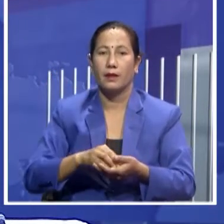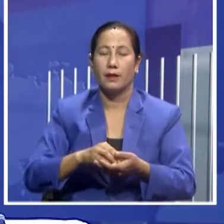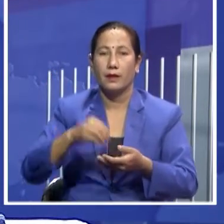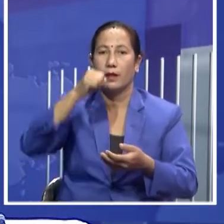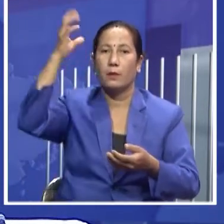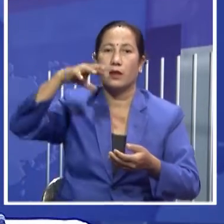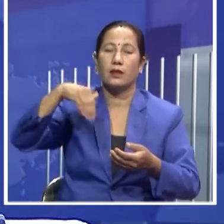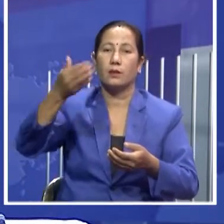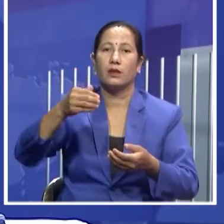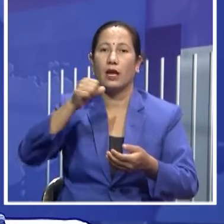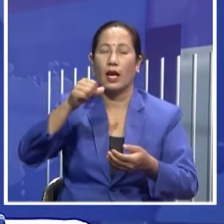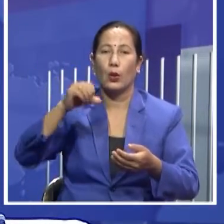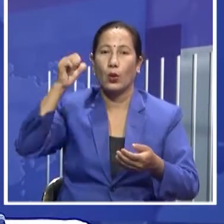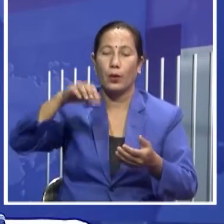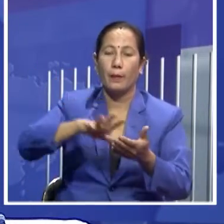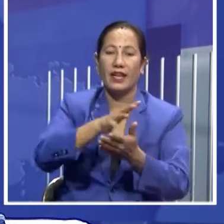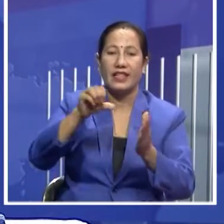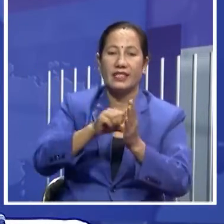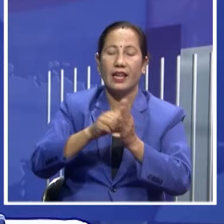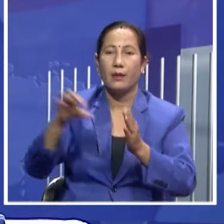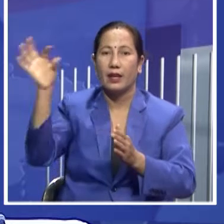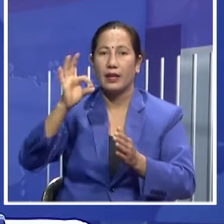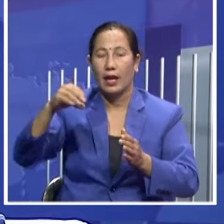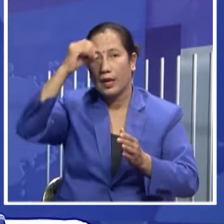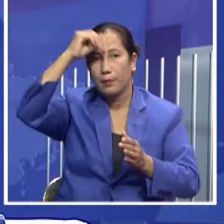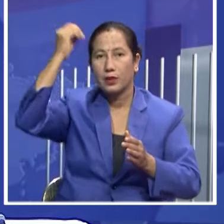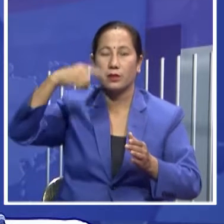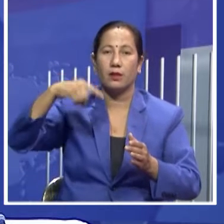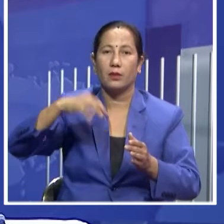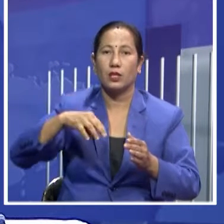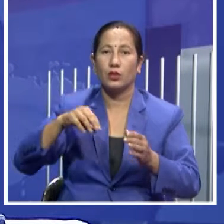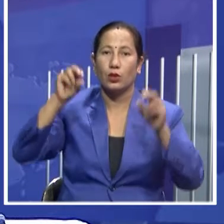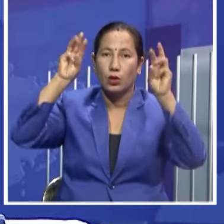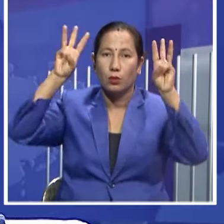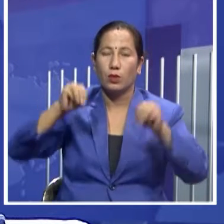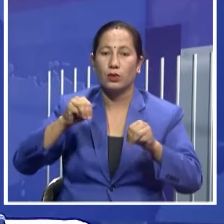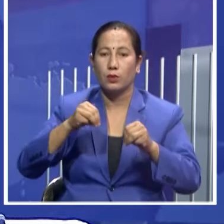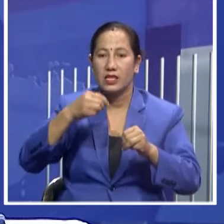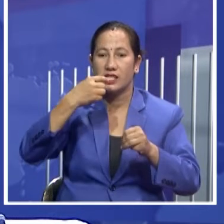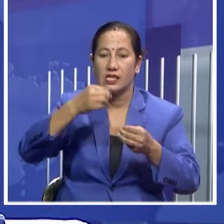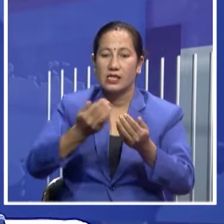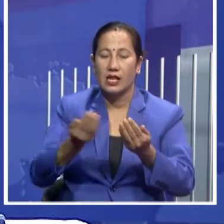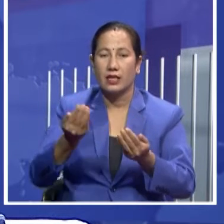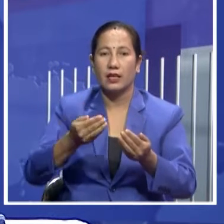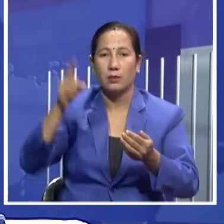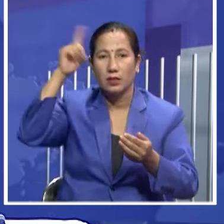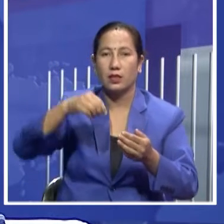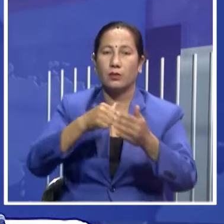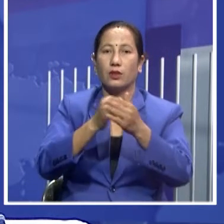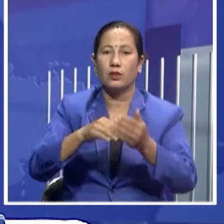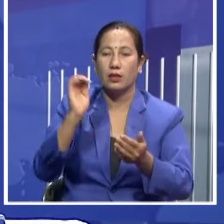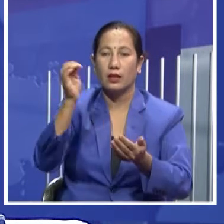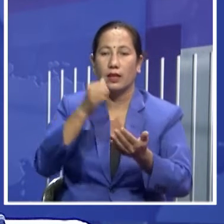अविरल वर्षापछि आएको बाढीले जिल्ला प्रशासन कार्यालय पश्चिम नवलपरासीका महत्त्वपूर्ण कागजातमा क्षति पुगेको छ।